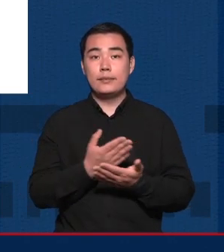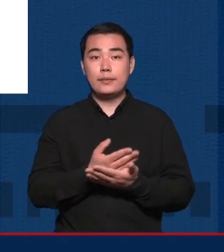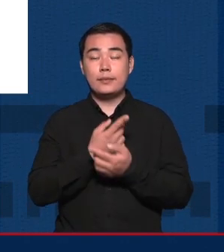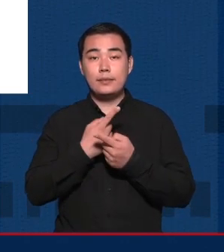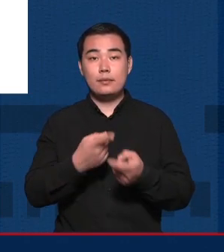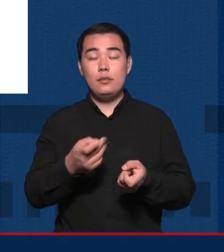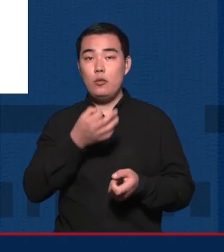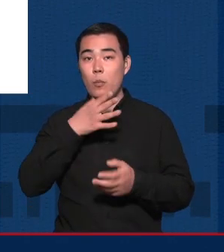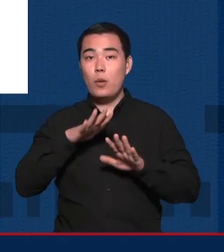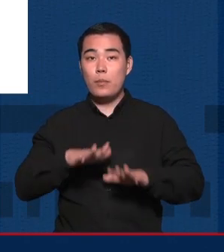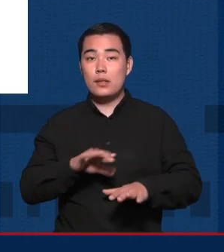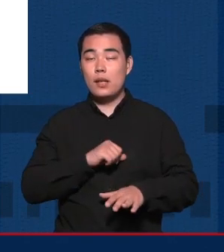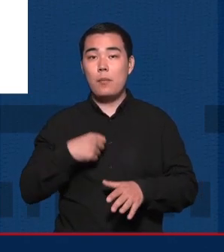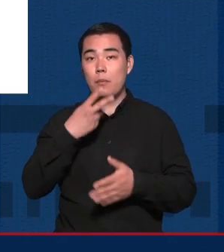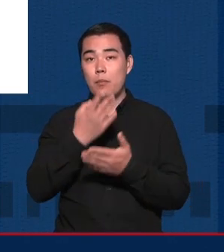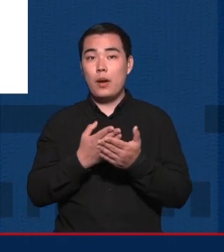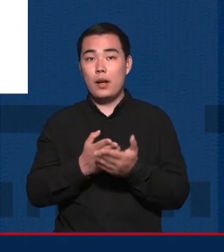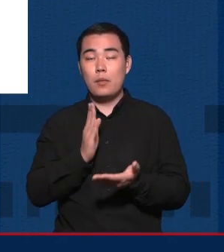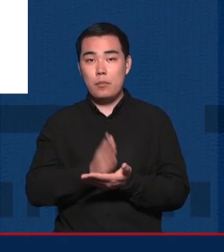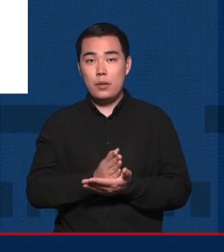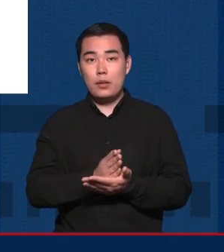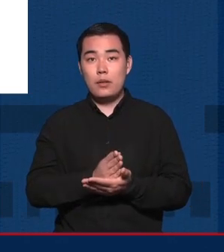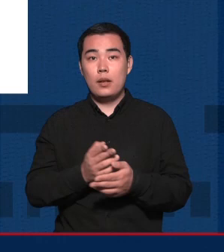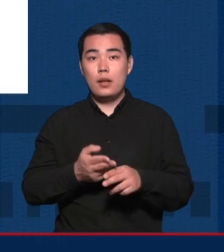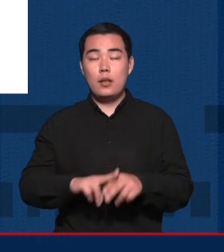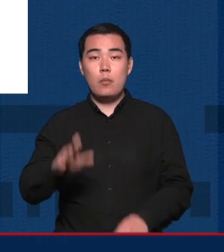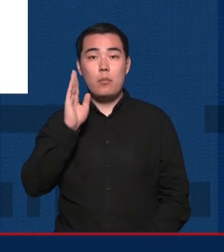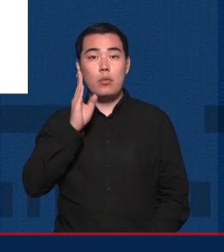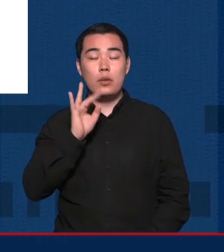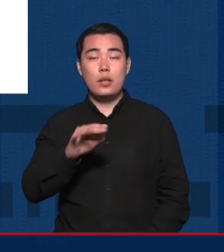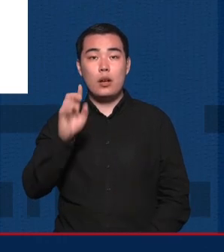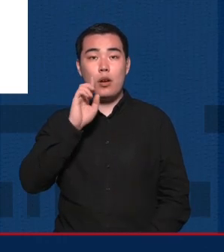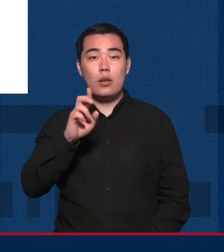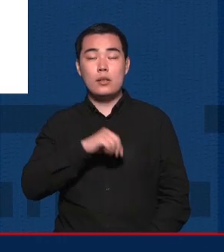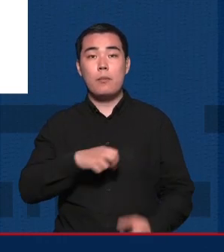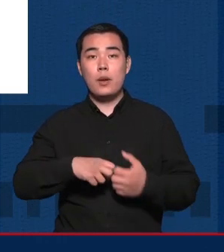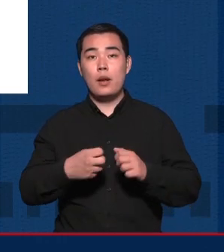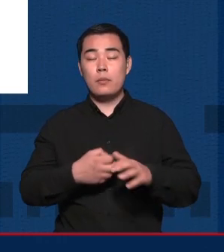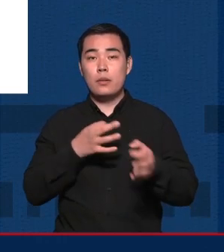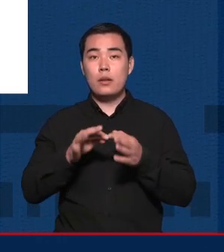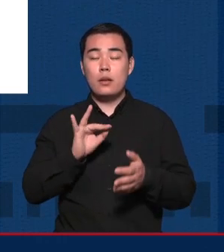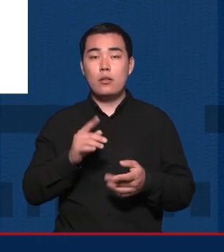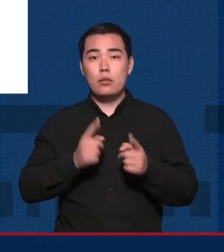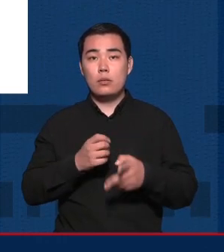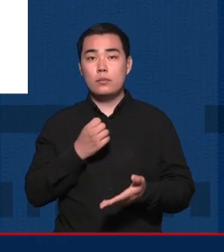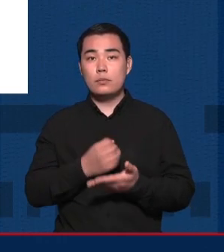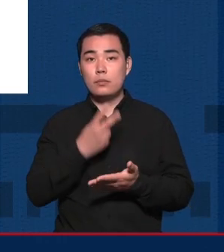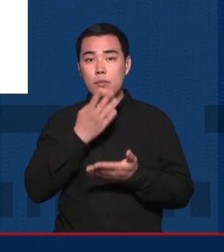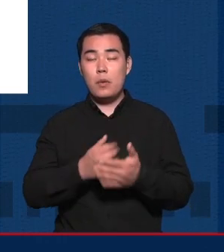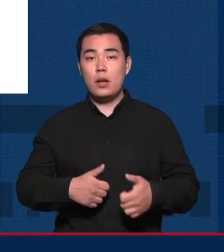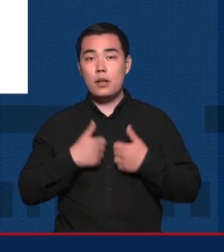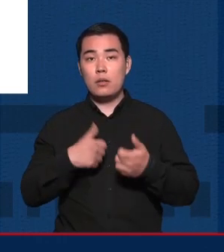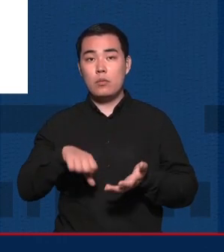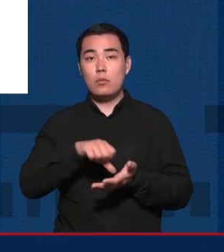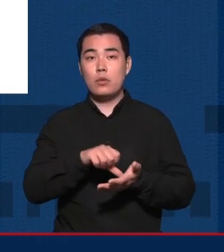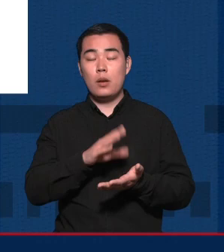кәсіби біліктіліктің озық үлгісін көрсетіп жүрсіздер. Болашақта да елдік мәселелерді көтеріп, ұлттық құндылықтарды насихаттауға белсене